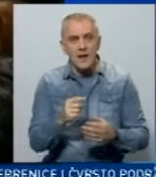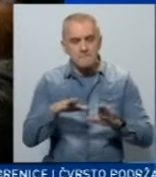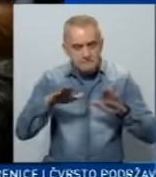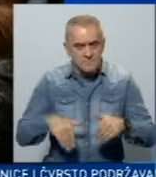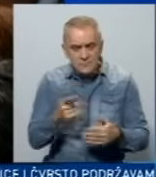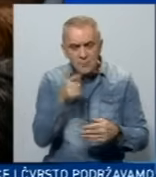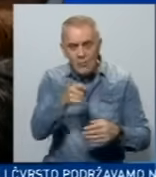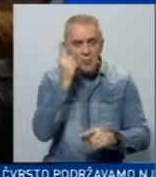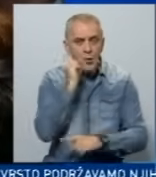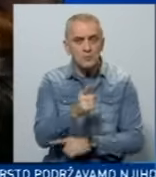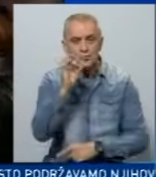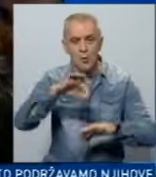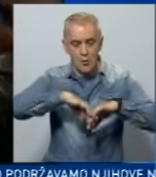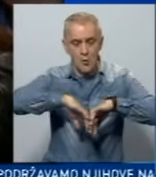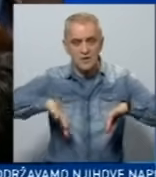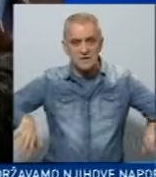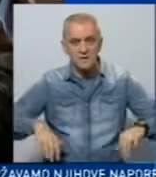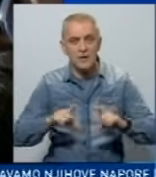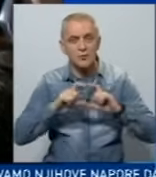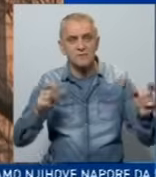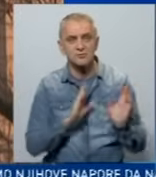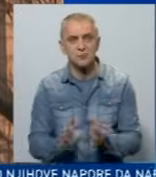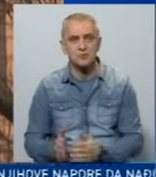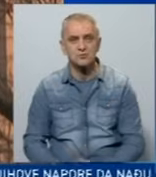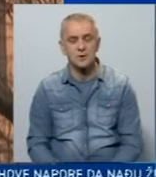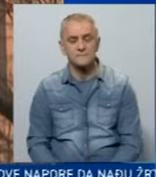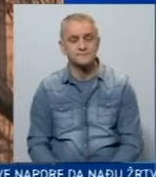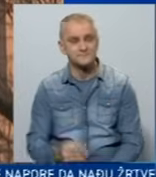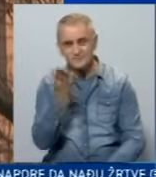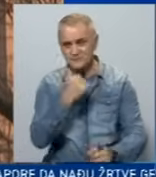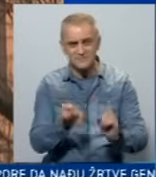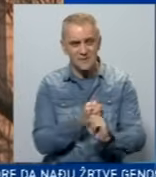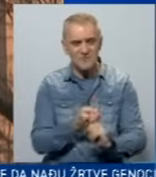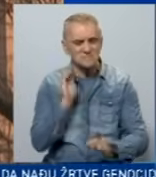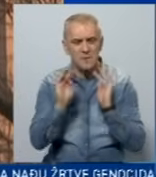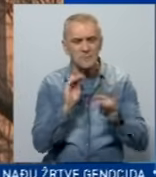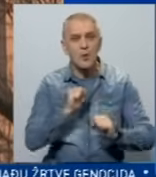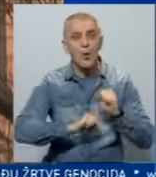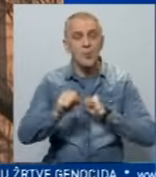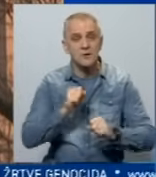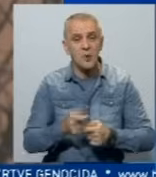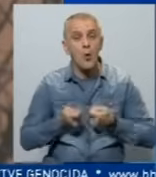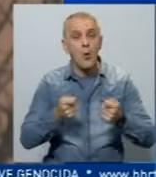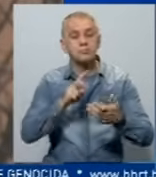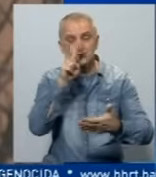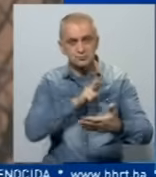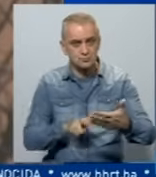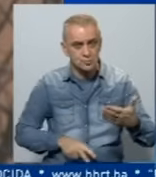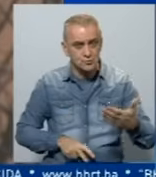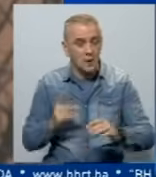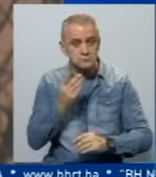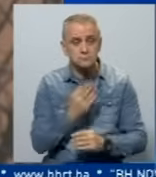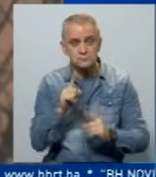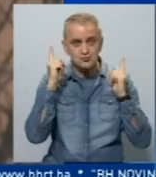odluci o razdvajanju krivičnog postupka. Bez obzira na sve primjedbe odbrane, optužnica je pročitana u